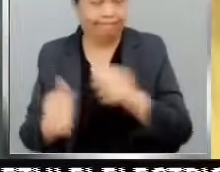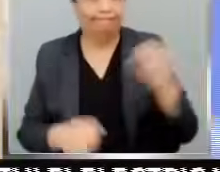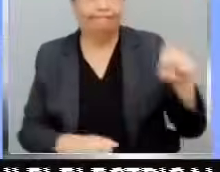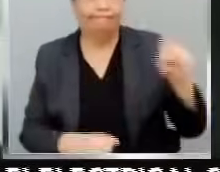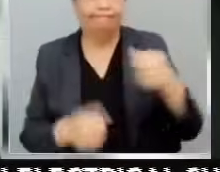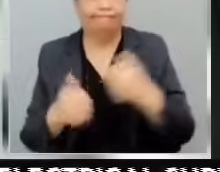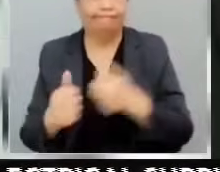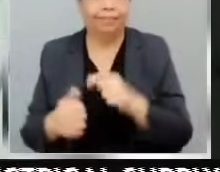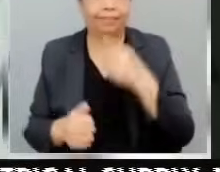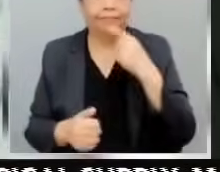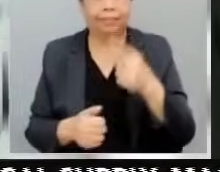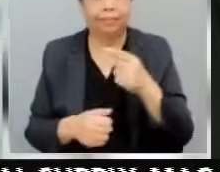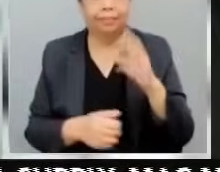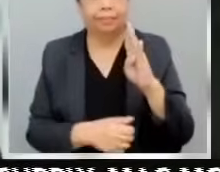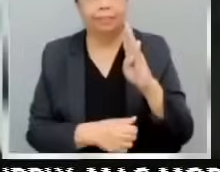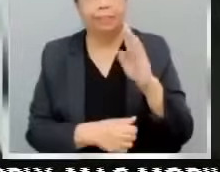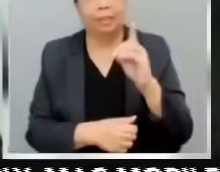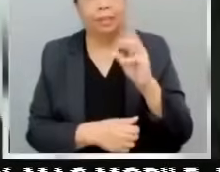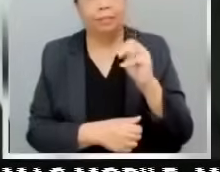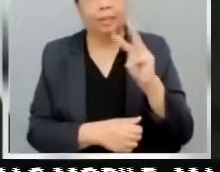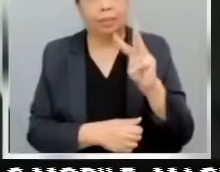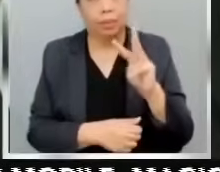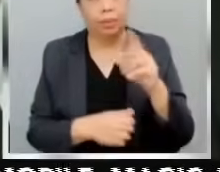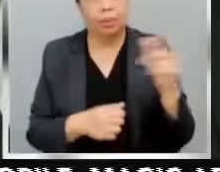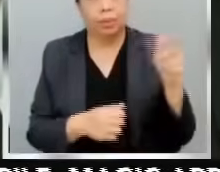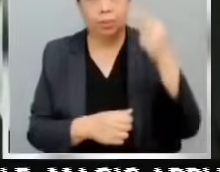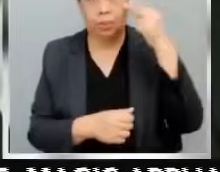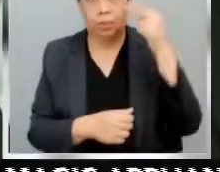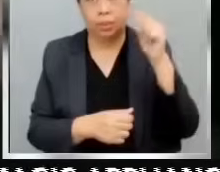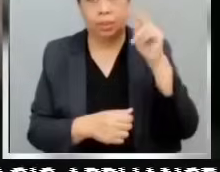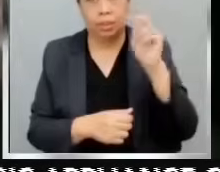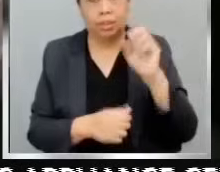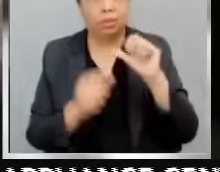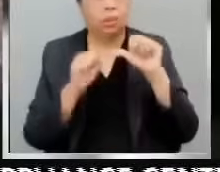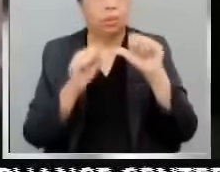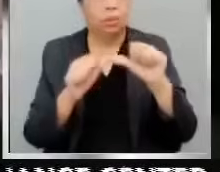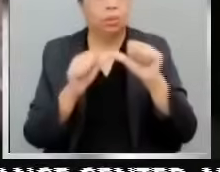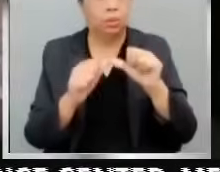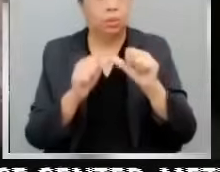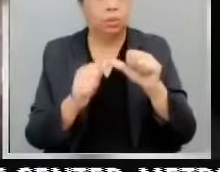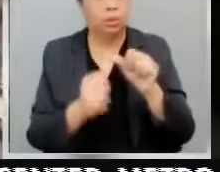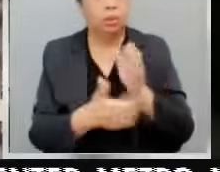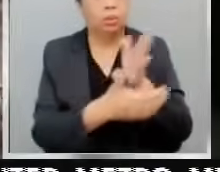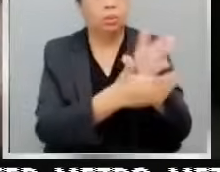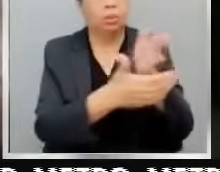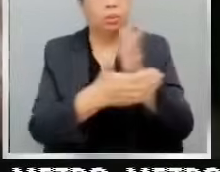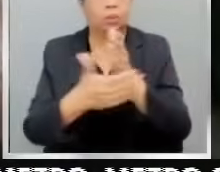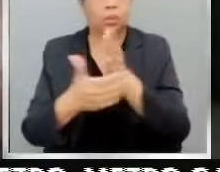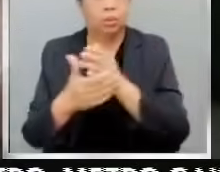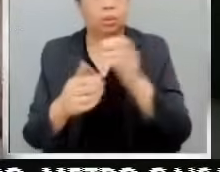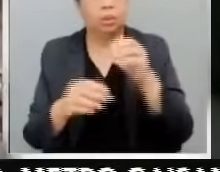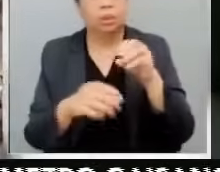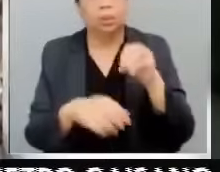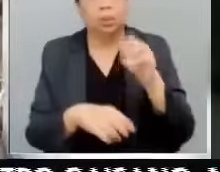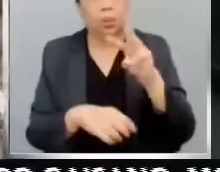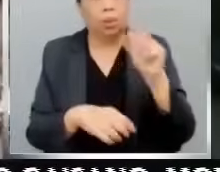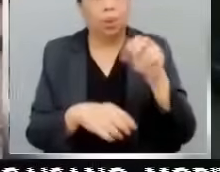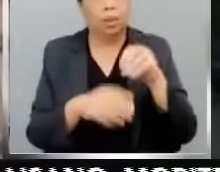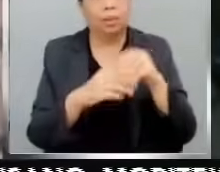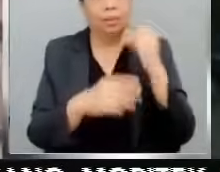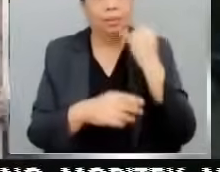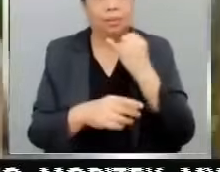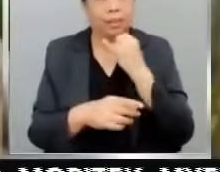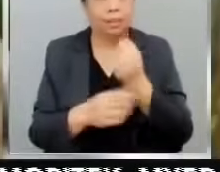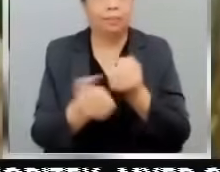kay DMWOIC Yusek Hans Kakdak, nagpapatuloy ang pag-iikot ng kanilang mga tauhan sa Israel para alalayan ang ating mga